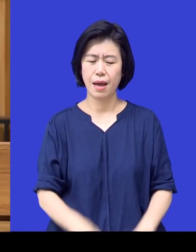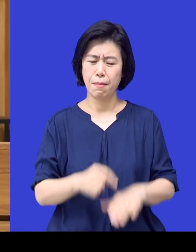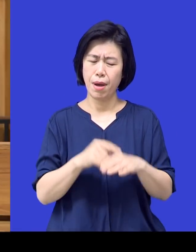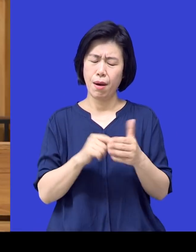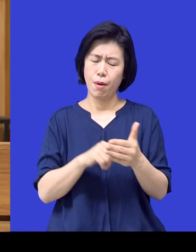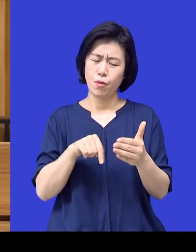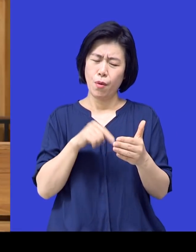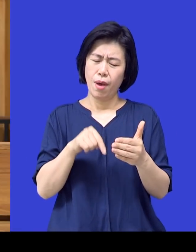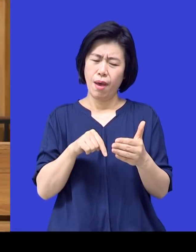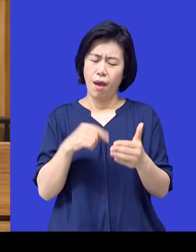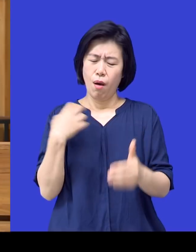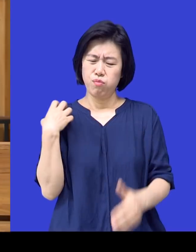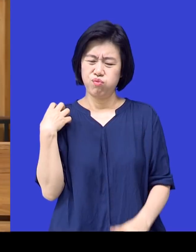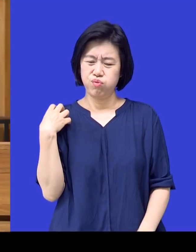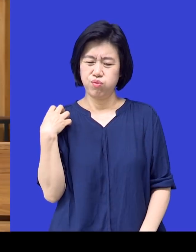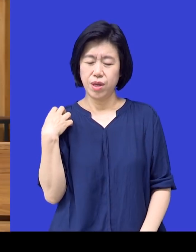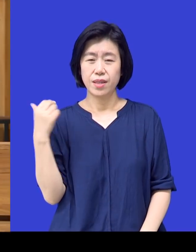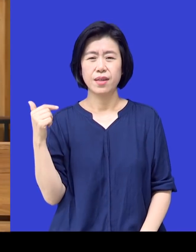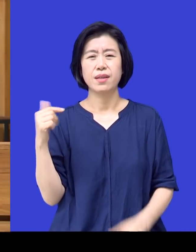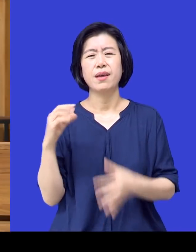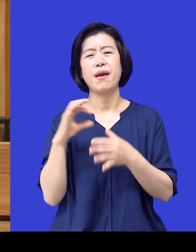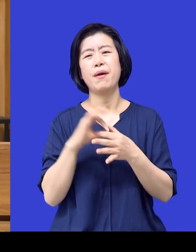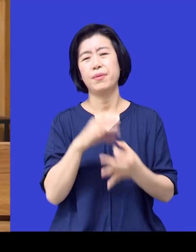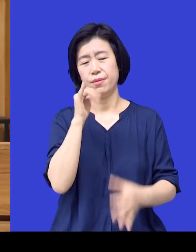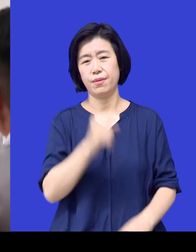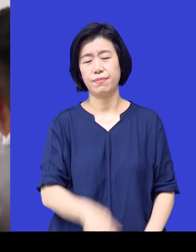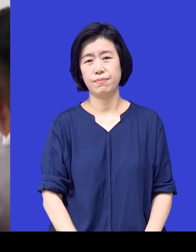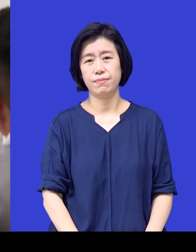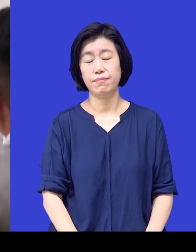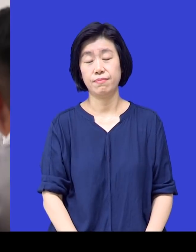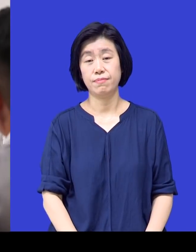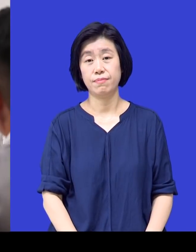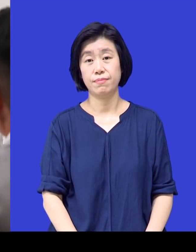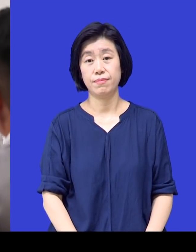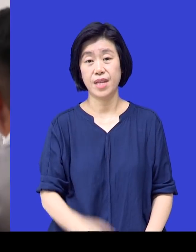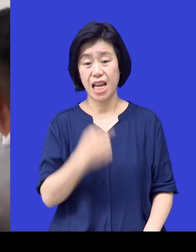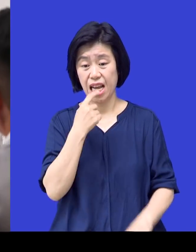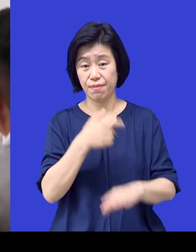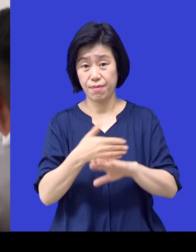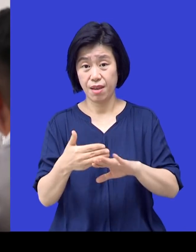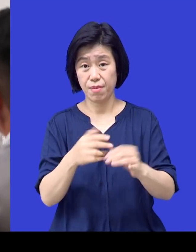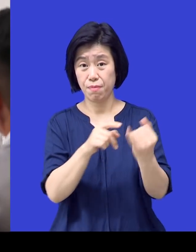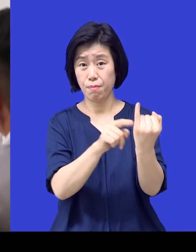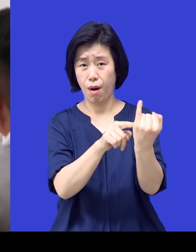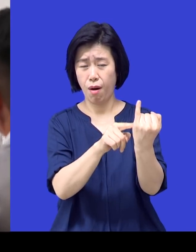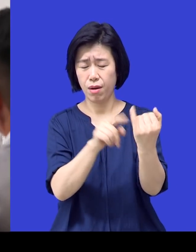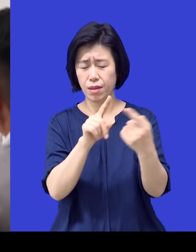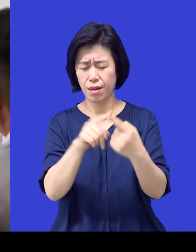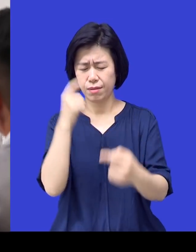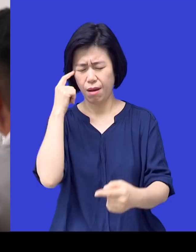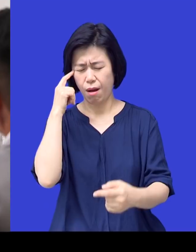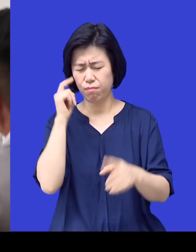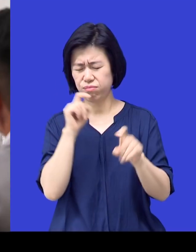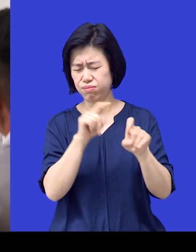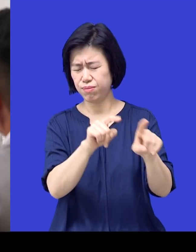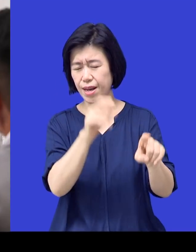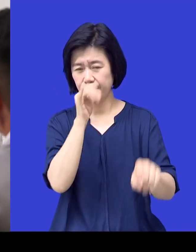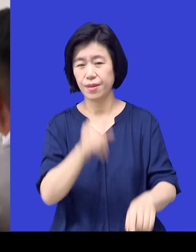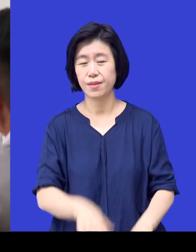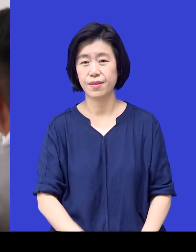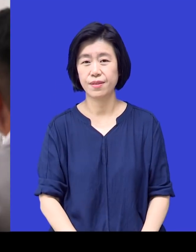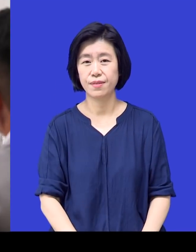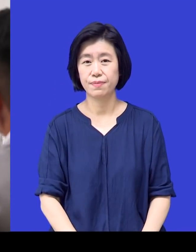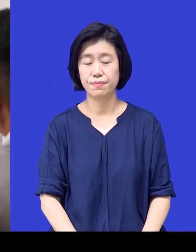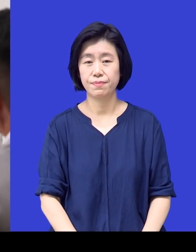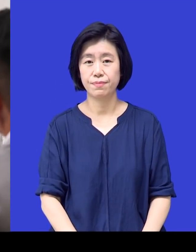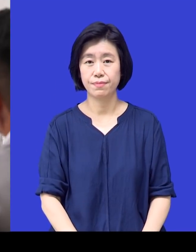부담. 그 아이를 생각할 때. 네. 왜냐면 제가 가서 에콰도르에서 컴패션 안에서 너무나 잘